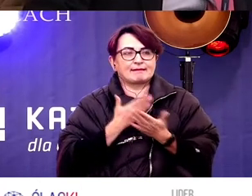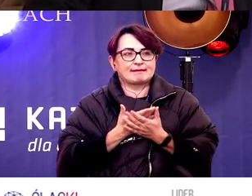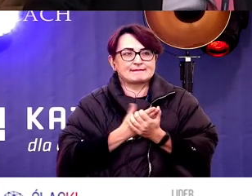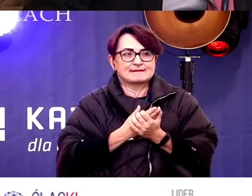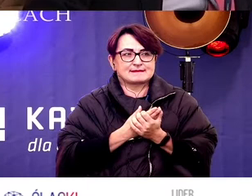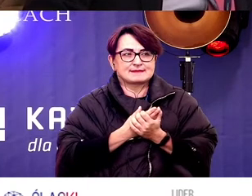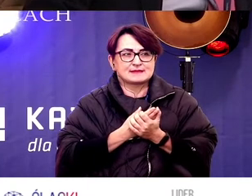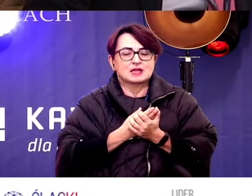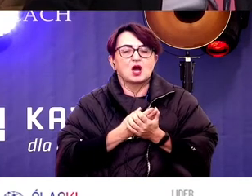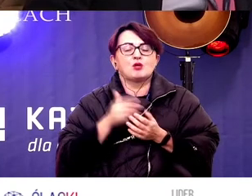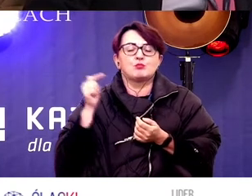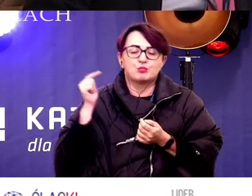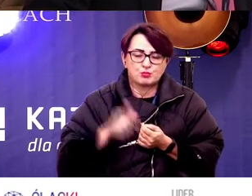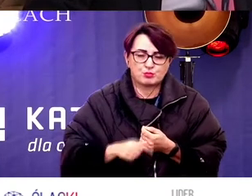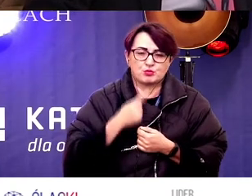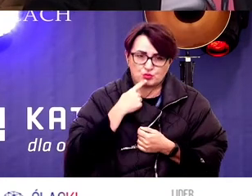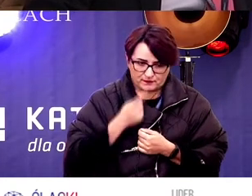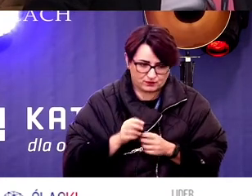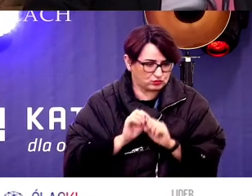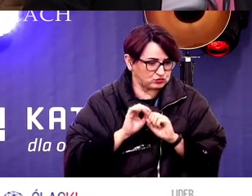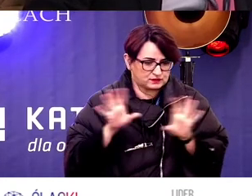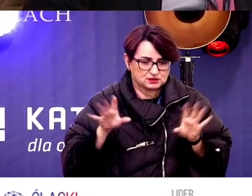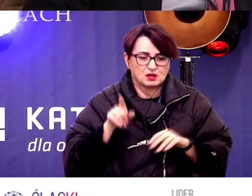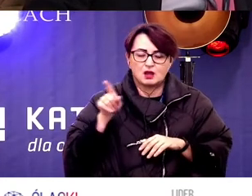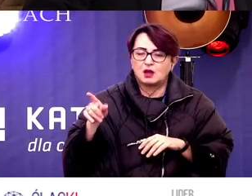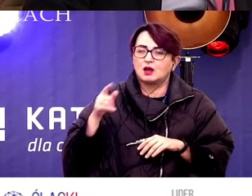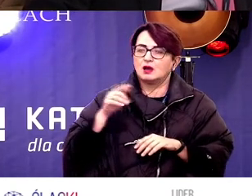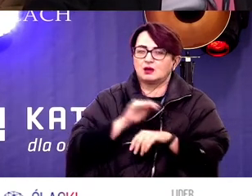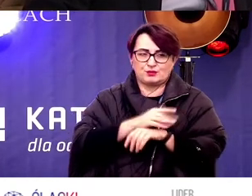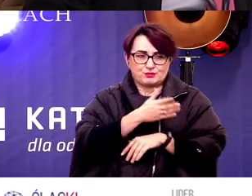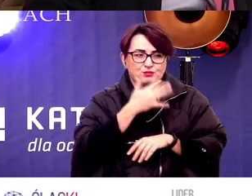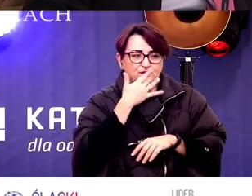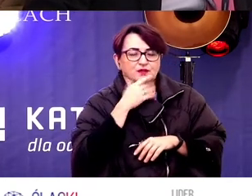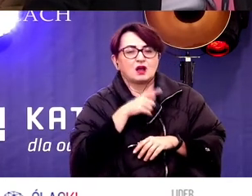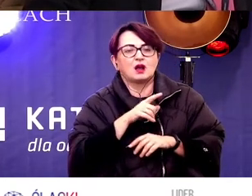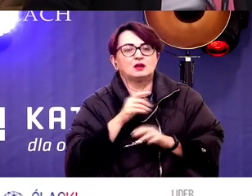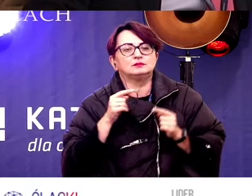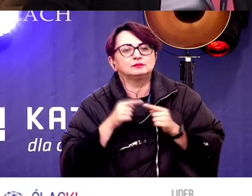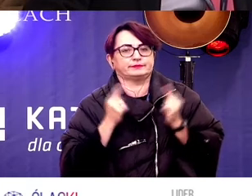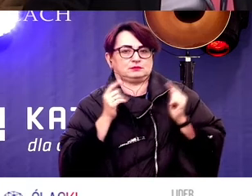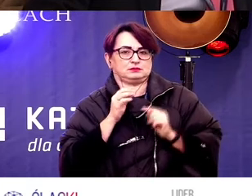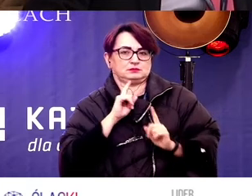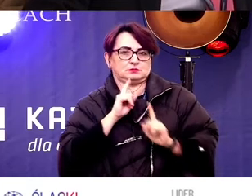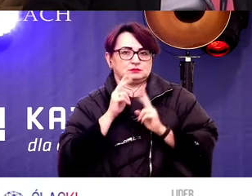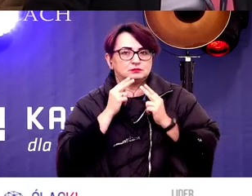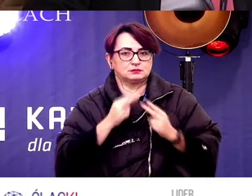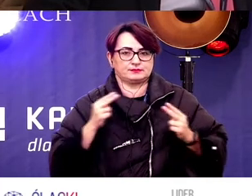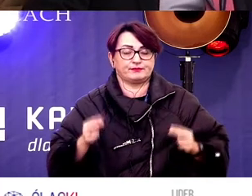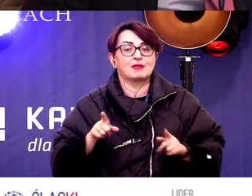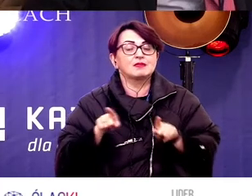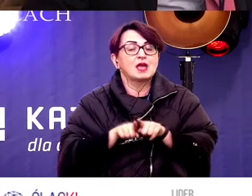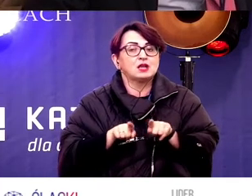Więc mówić należy oczywiście, tak jak powiedzieli przedmówcy, odpowiednio, ale